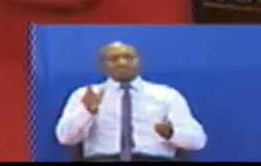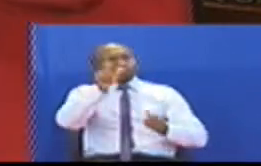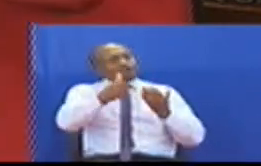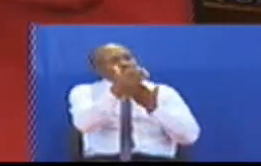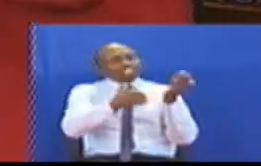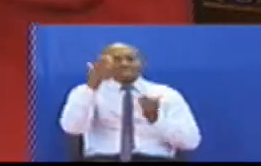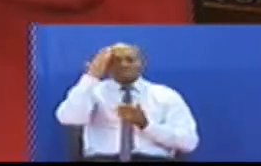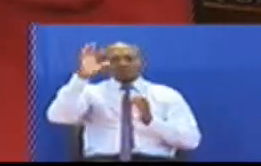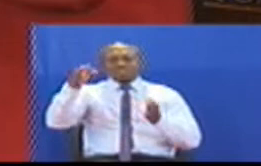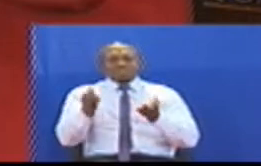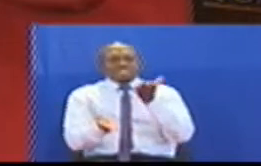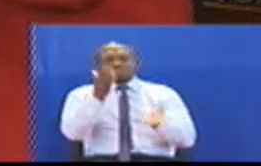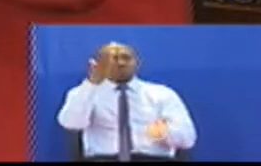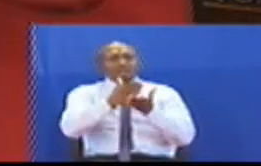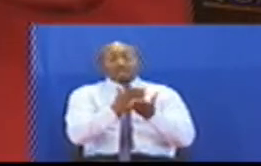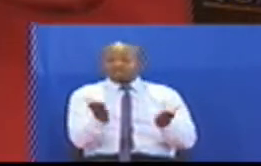halali ni kipi?